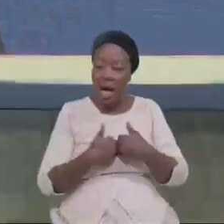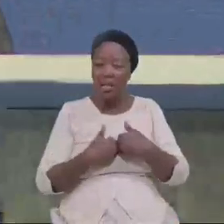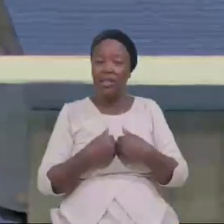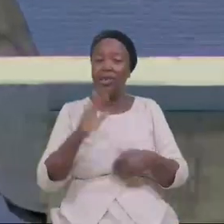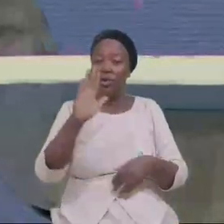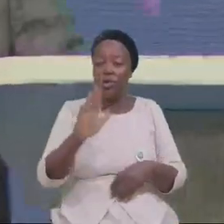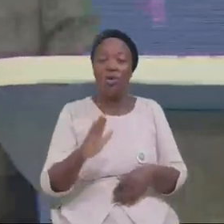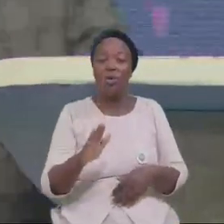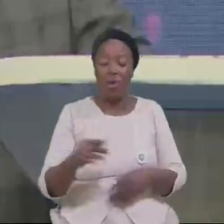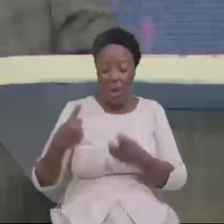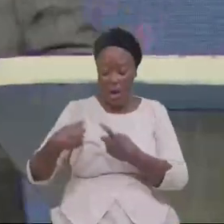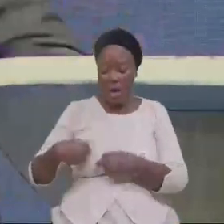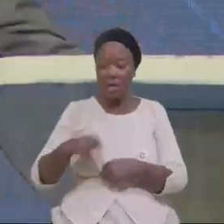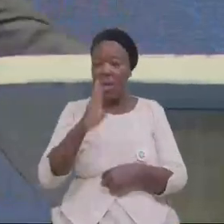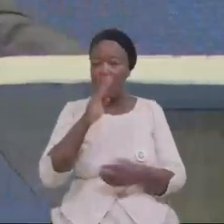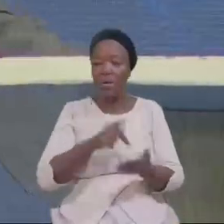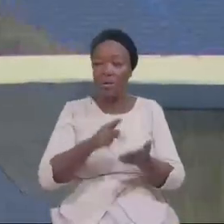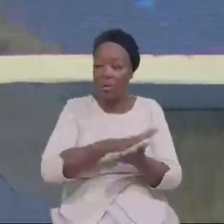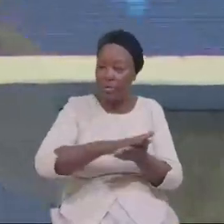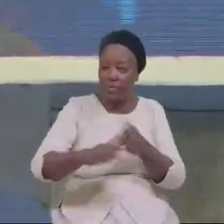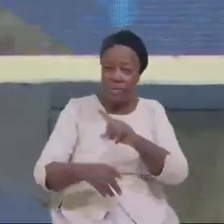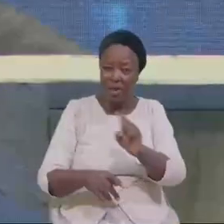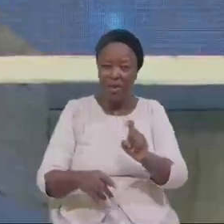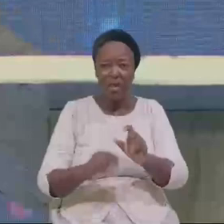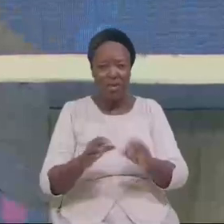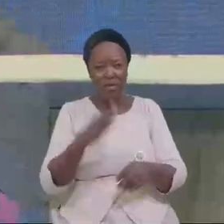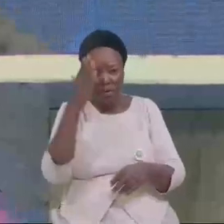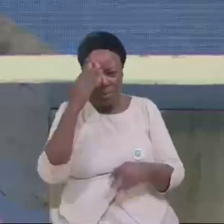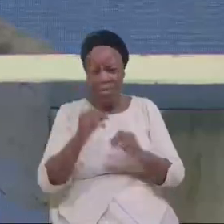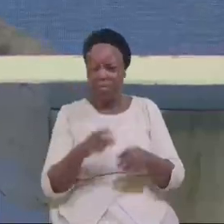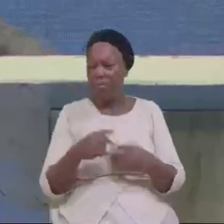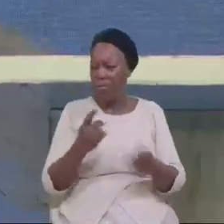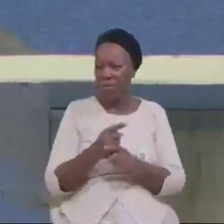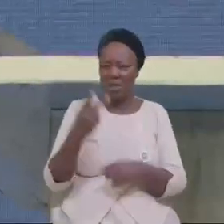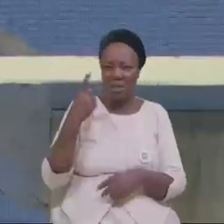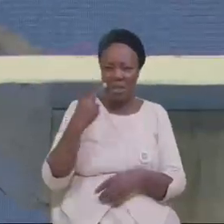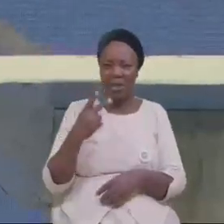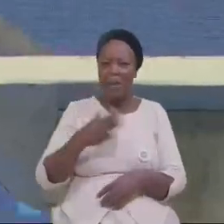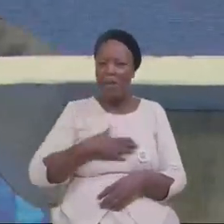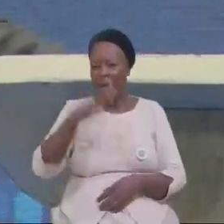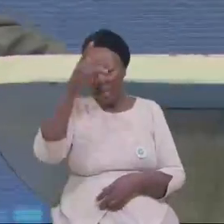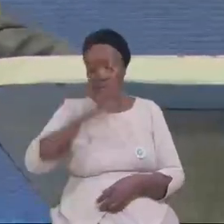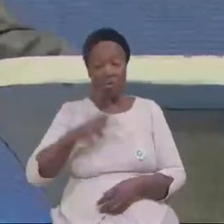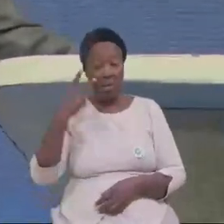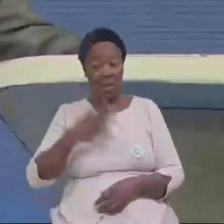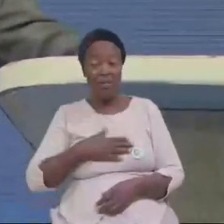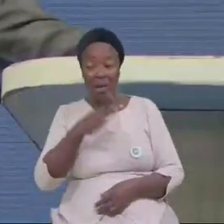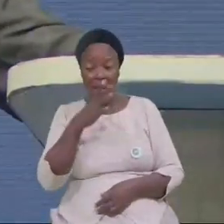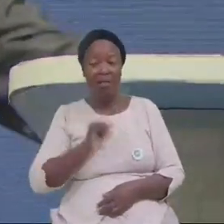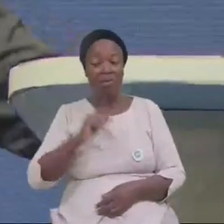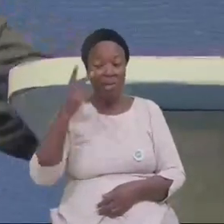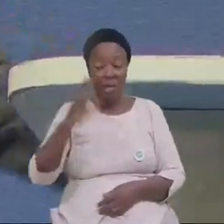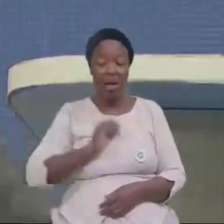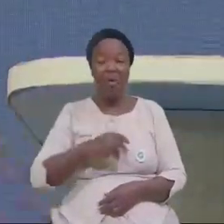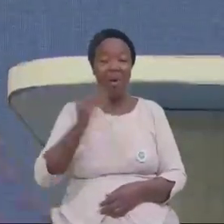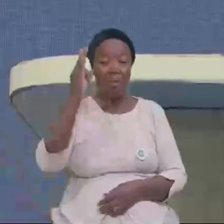été purifié? Si tu vois mon papa, oh si tu vois ma maman, oh si tu vois notre pasteur,